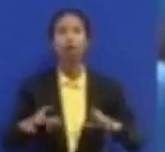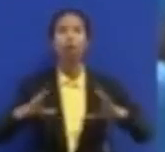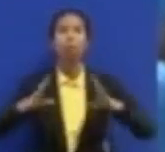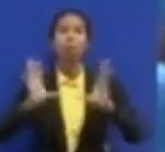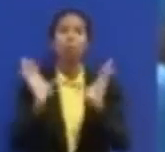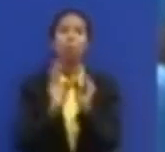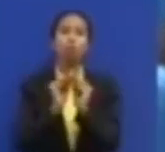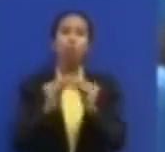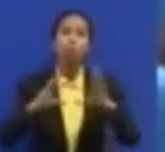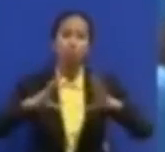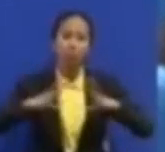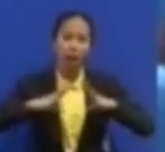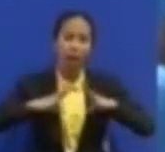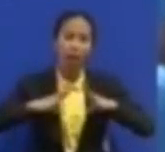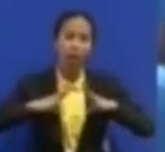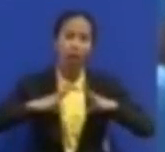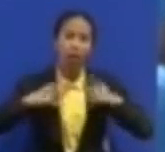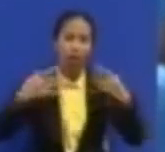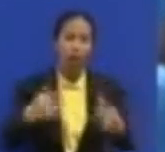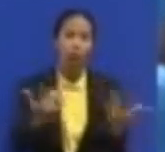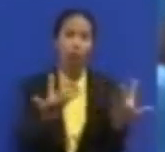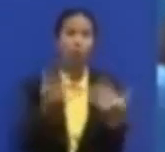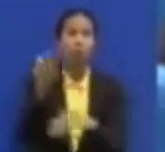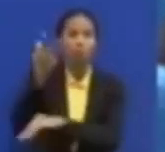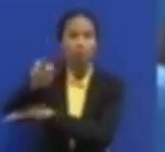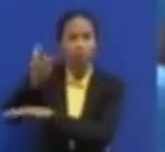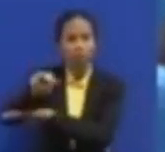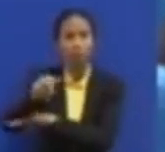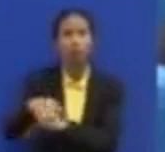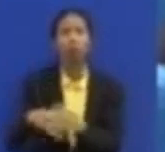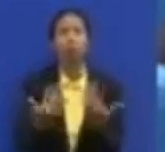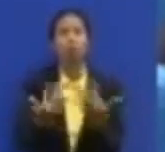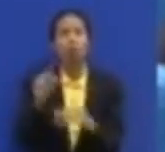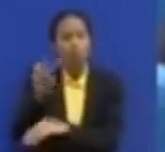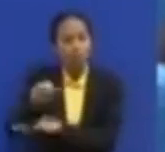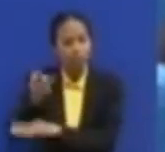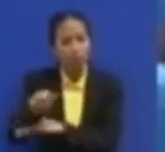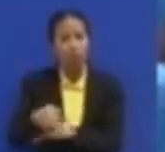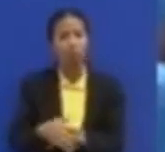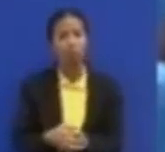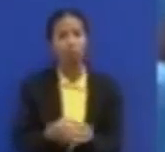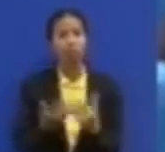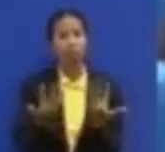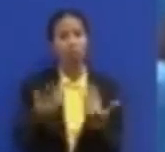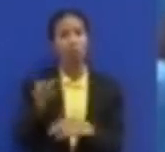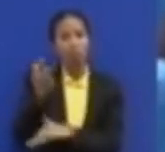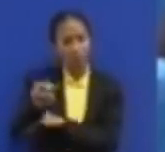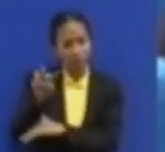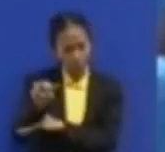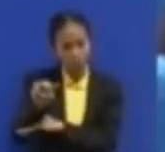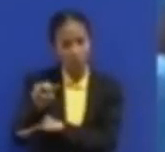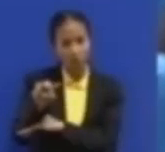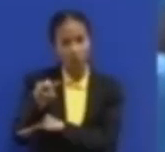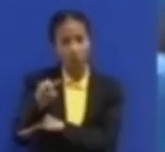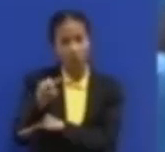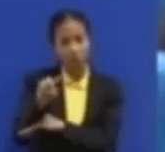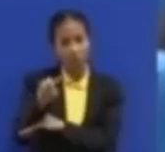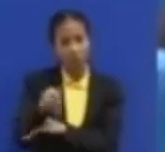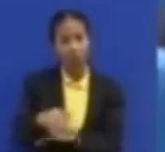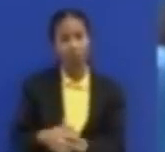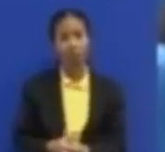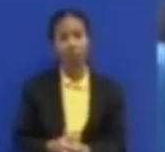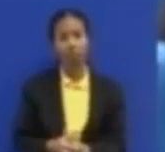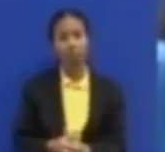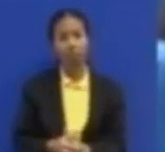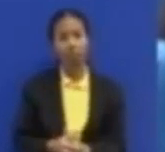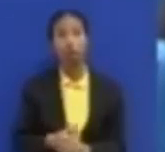ายสองแล้วก็ผมจะขอถอนยัตติผมจะขอถอนยัตตินะครับถ้าขอความ